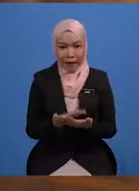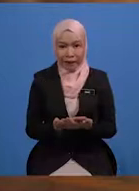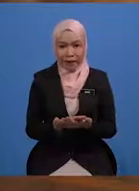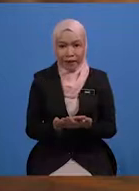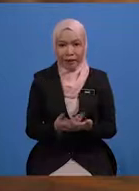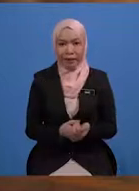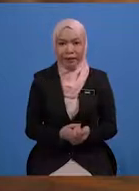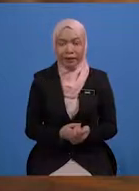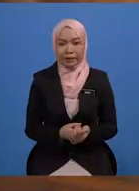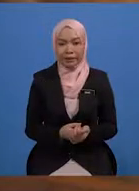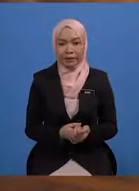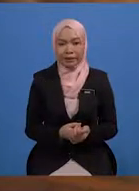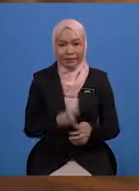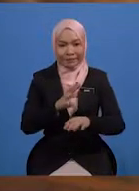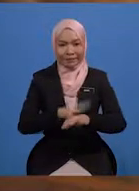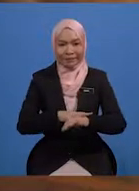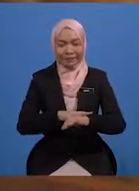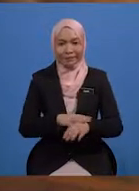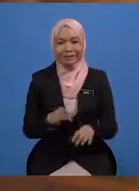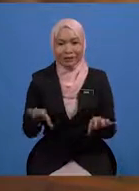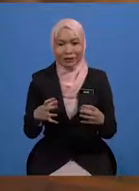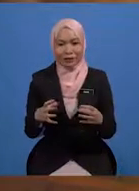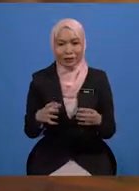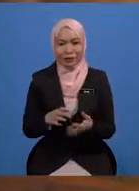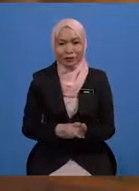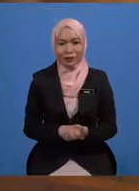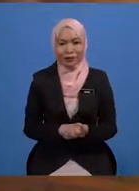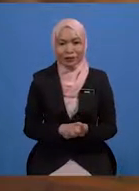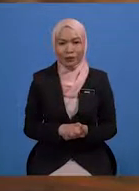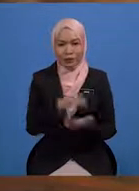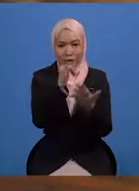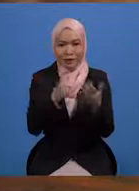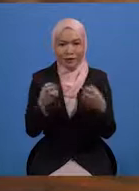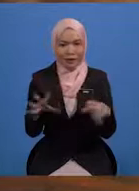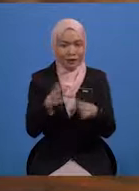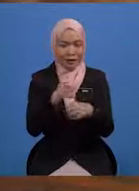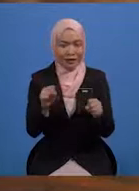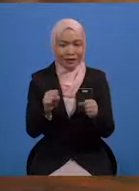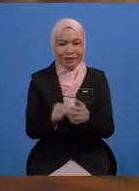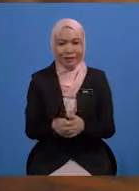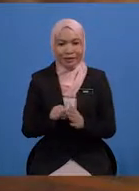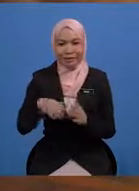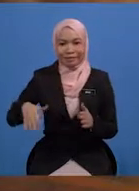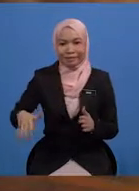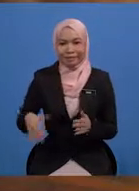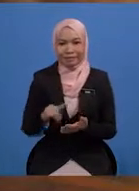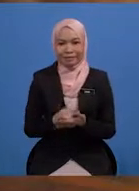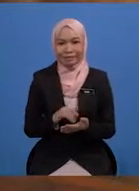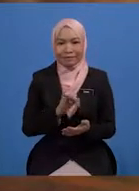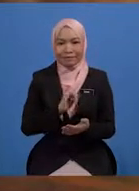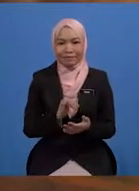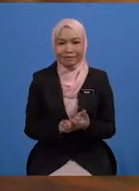Baiklah, sesi menghasilkan catan cat air telah pun selesai. Sebelum melabuhkan tirai, apa